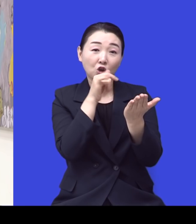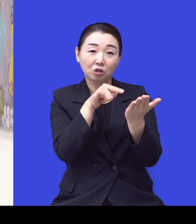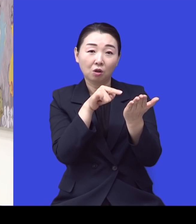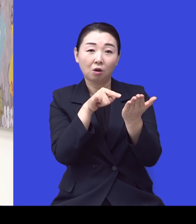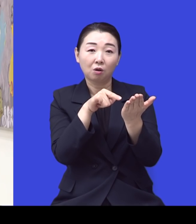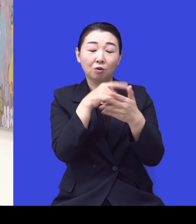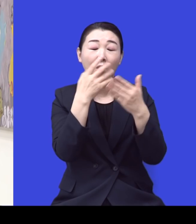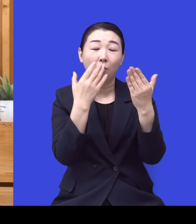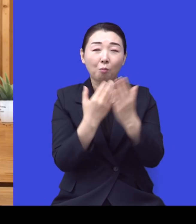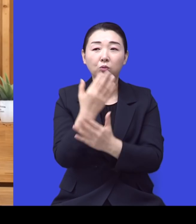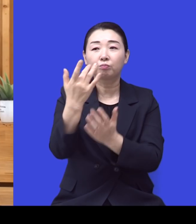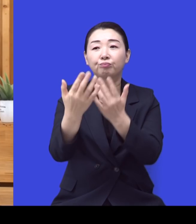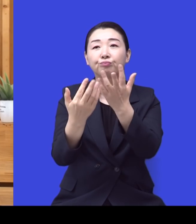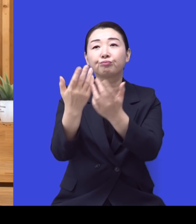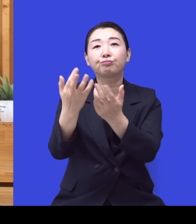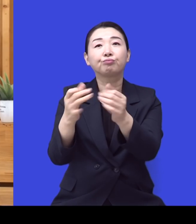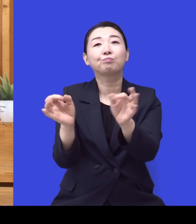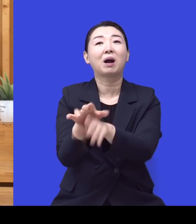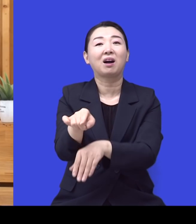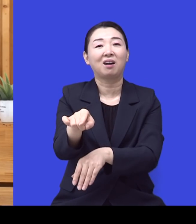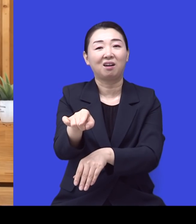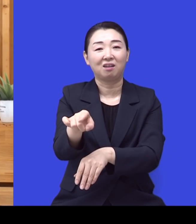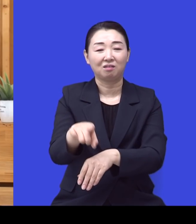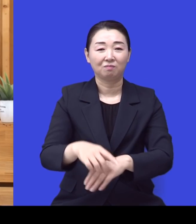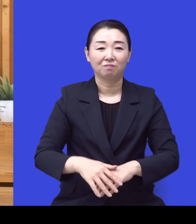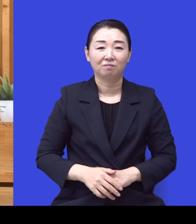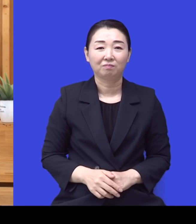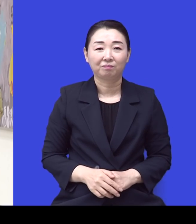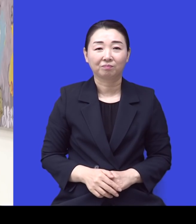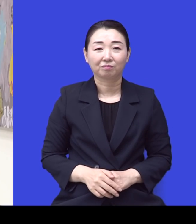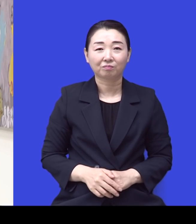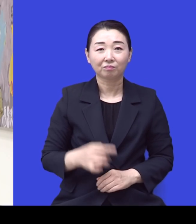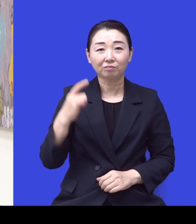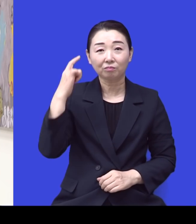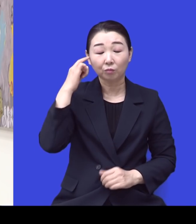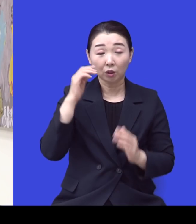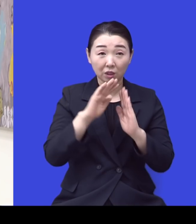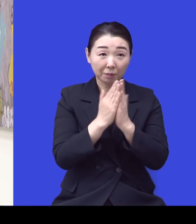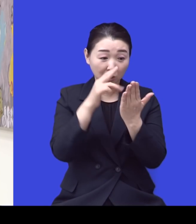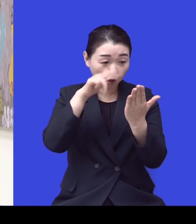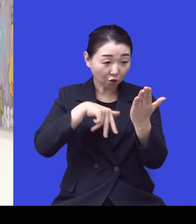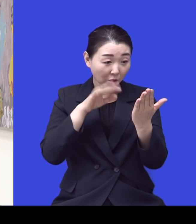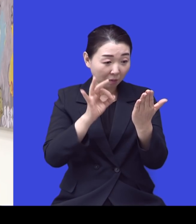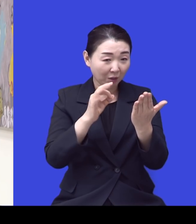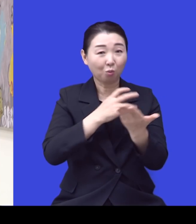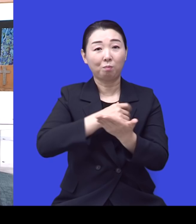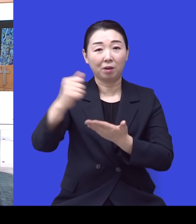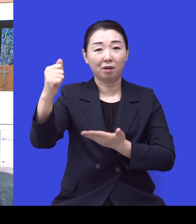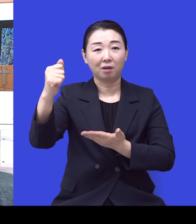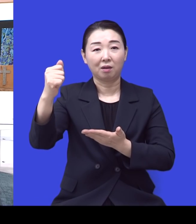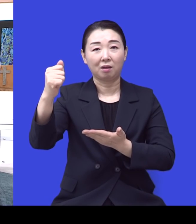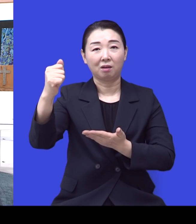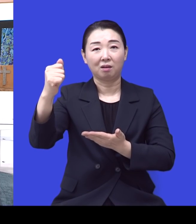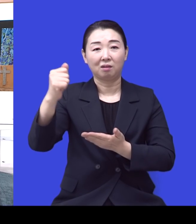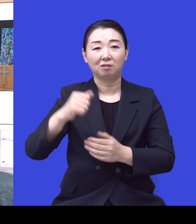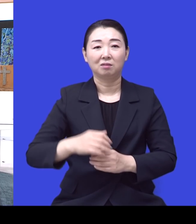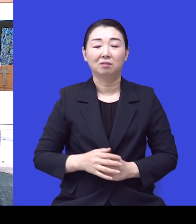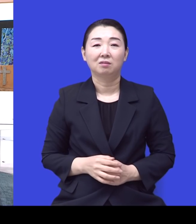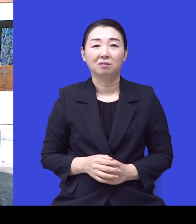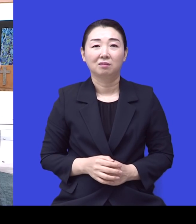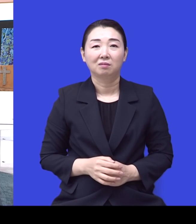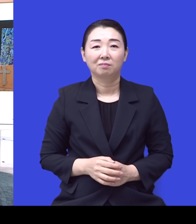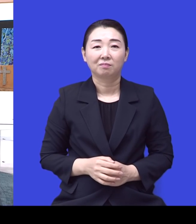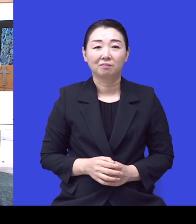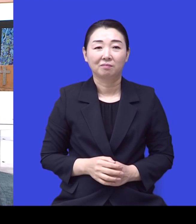그걸 다 아궁에다가 집어넣으시는 거예요. 네, 제가 집에서 성경 보고 있으면은 또 뺏어서 나중에는 막